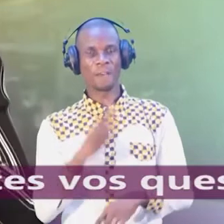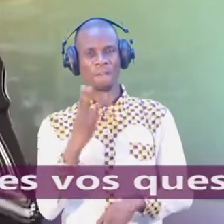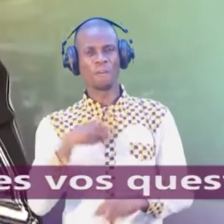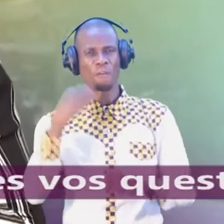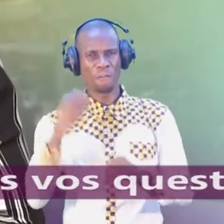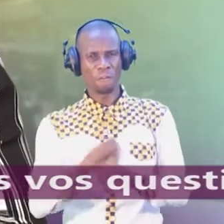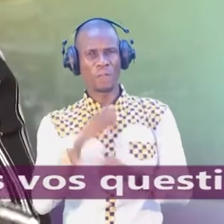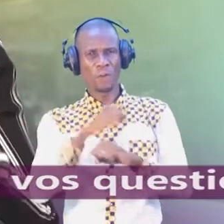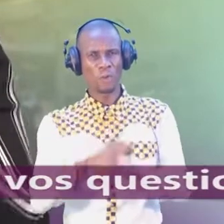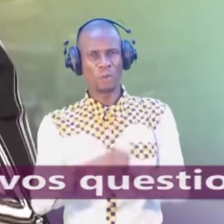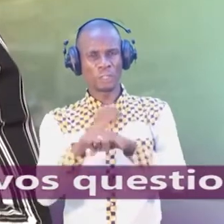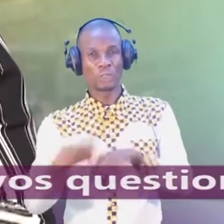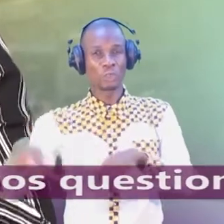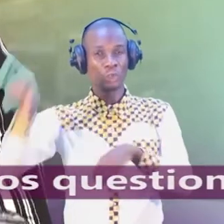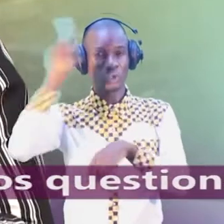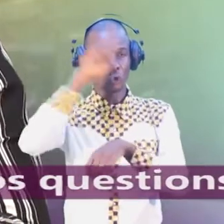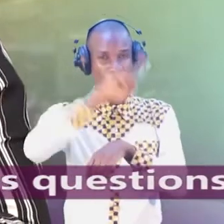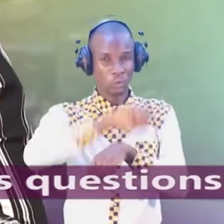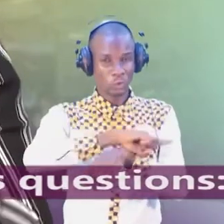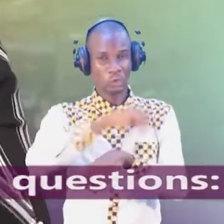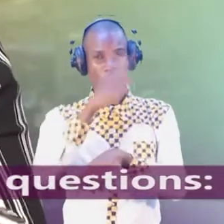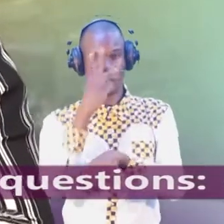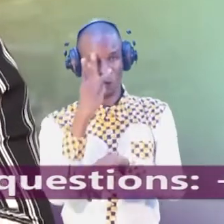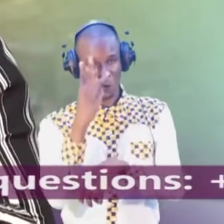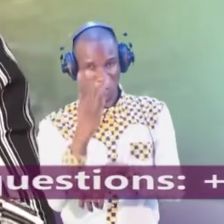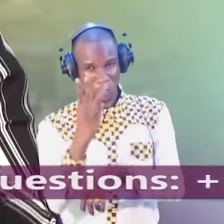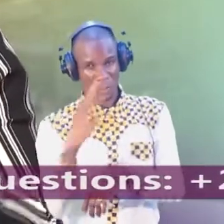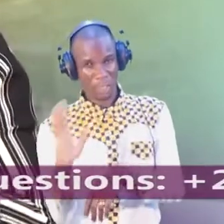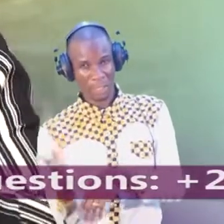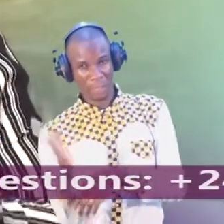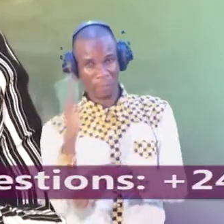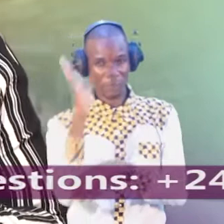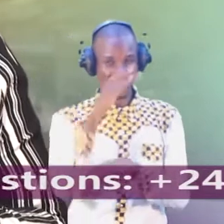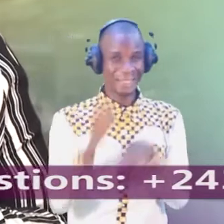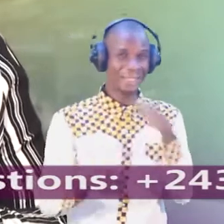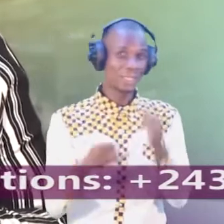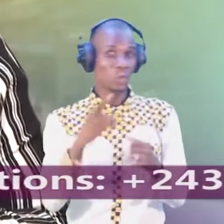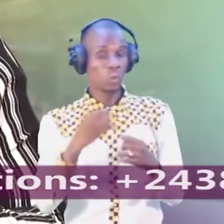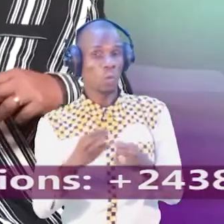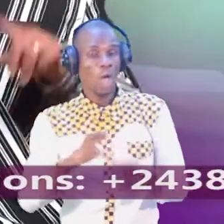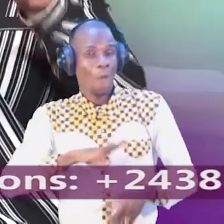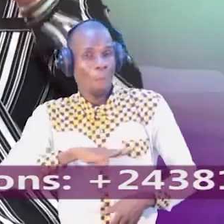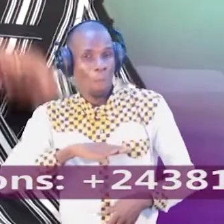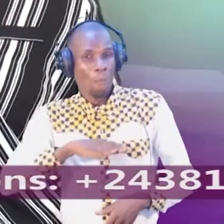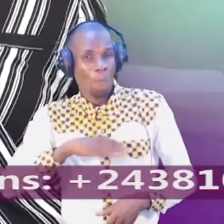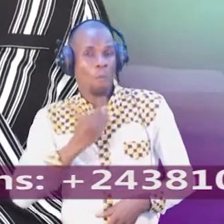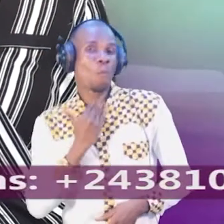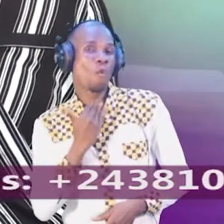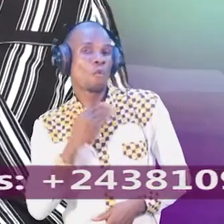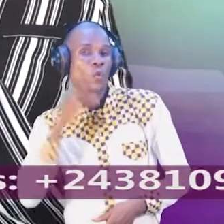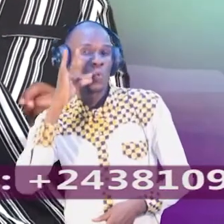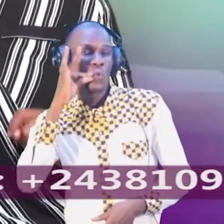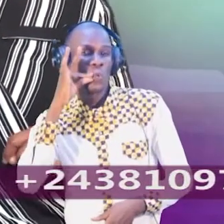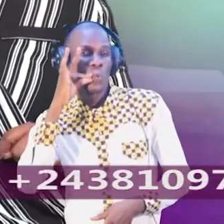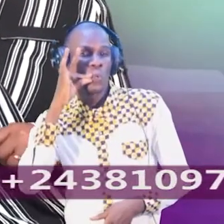esilibi so kopema mpe kolemba tozangaka mwaye ya kose kontrole nde tozaka na pasi penza ya koyeba na kokoya